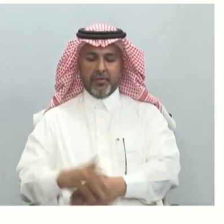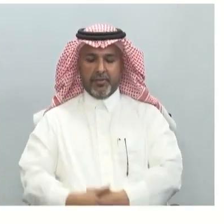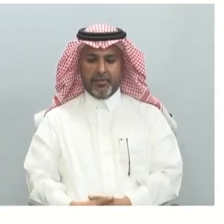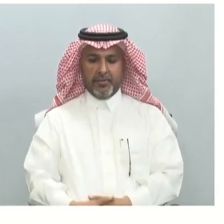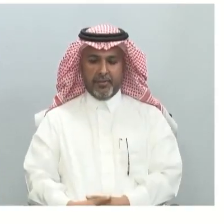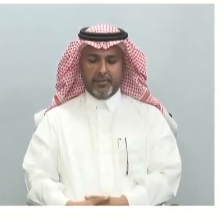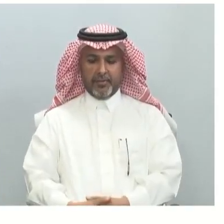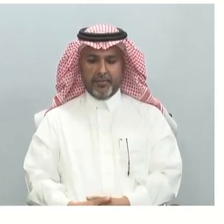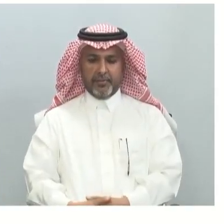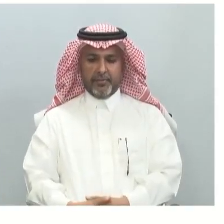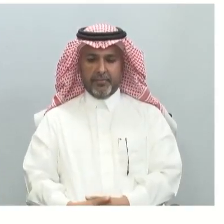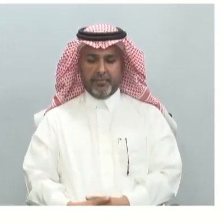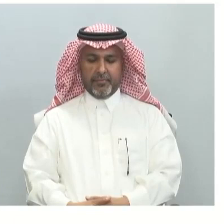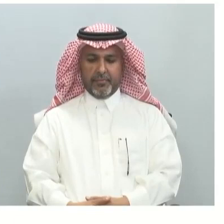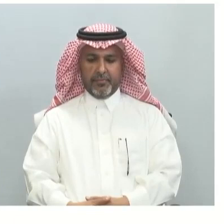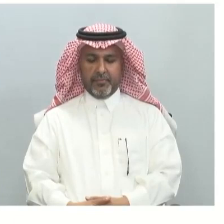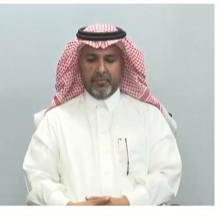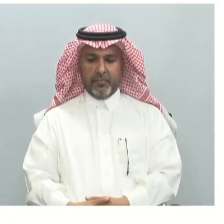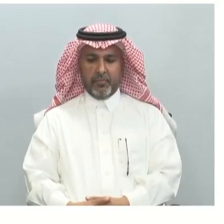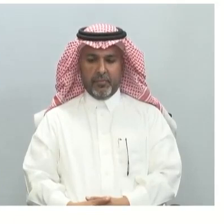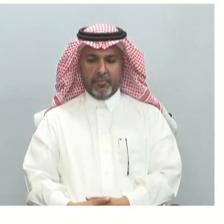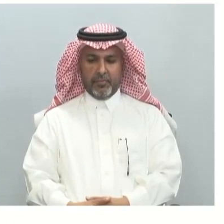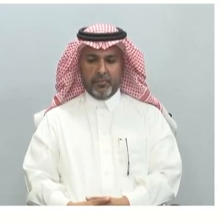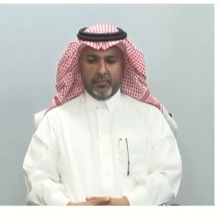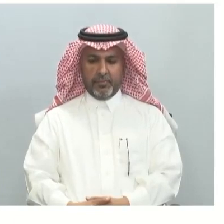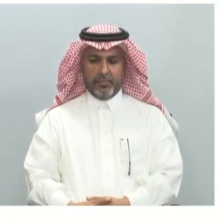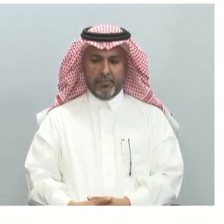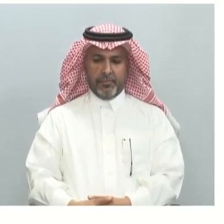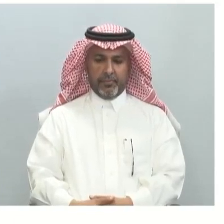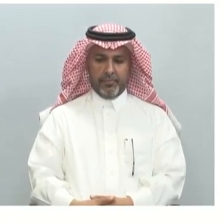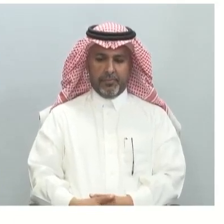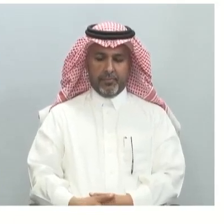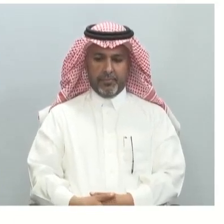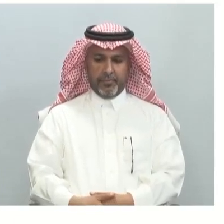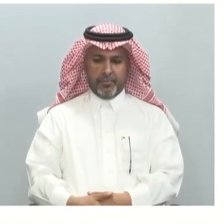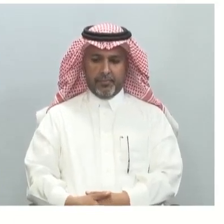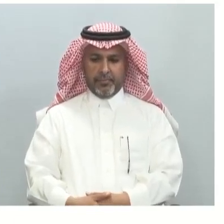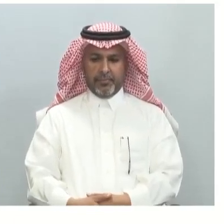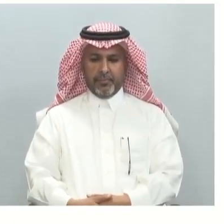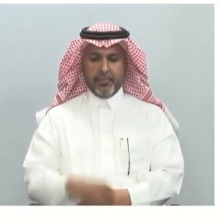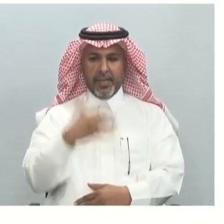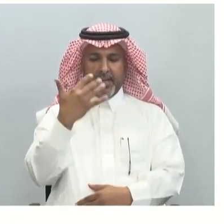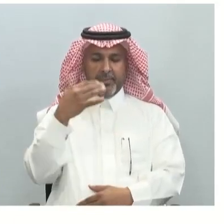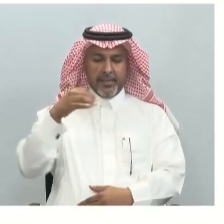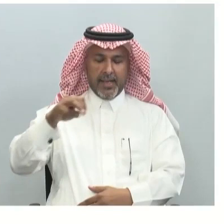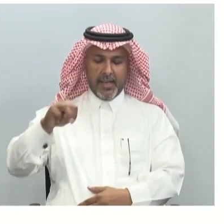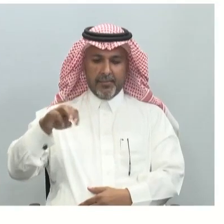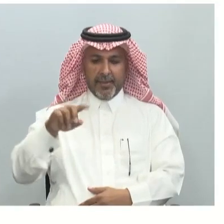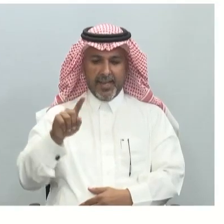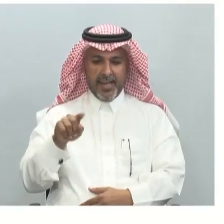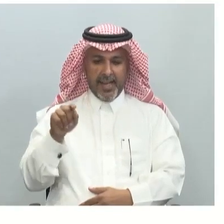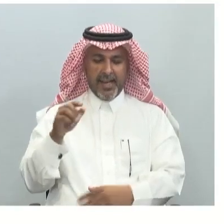موجب فقط او ضعت اشاره جمع بينهما خمسه ام ار ناقص سبعه ام بي